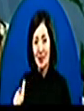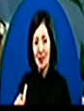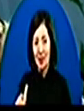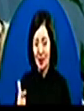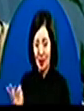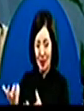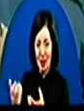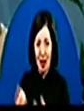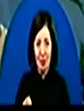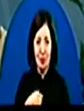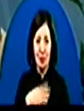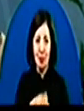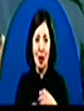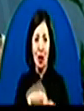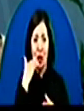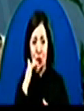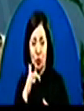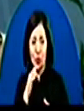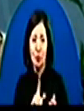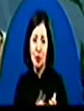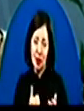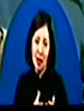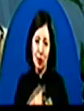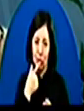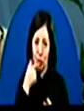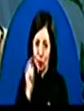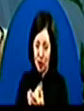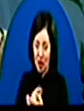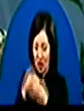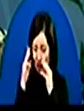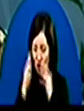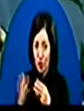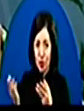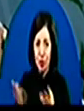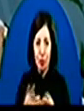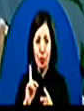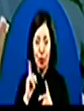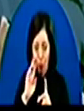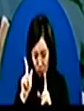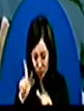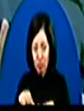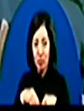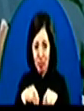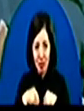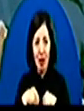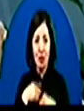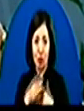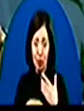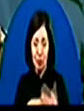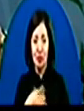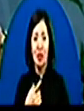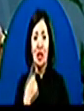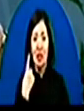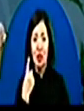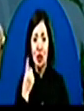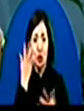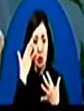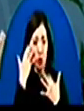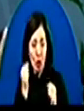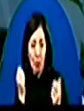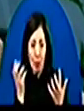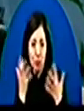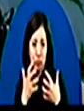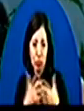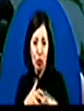байгаа зөвлөмж шаардлага те тушаал шийдвэрийг маш дуулууртай биелүүлдэг нэг одоо зохион байгуулалтанд орч